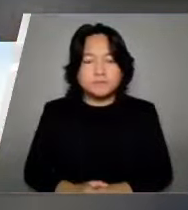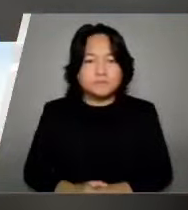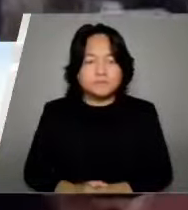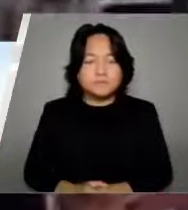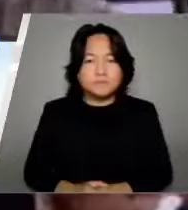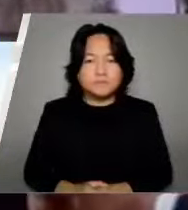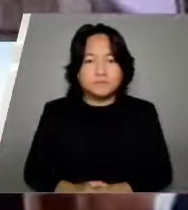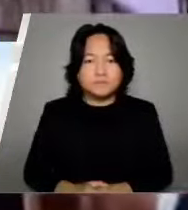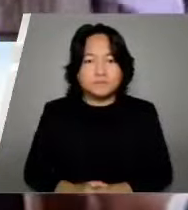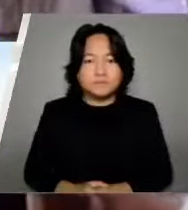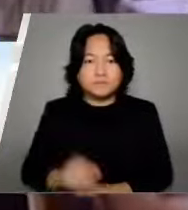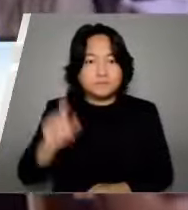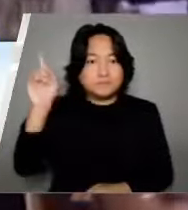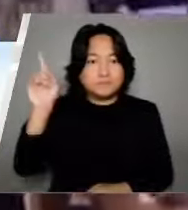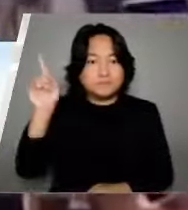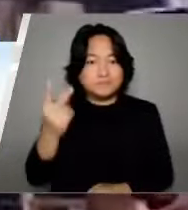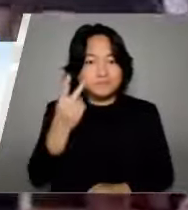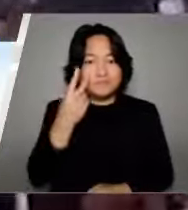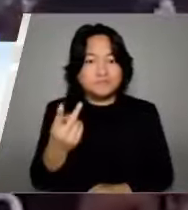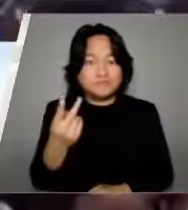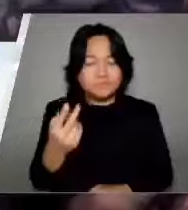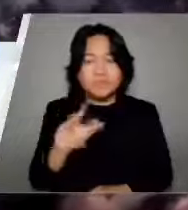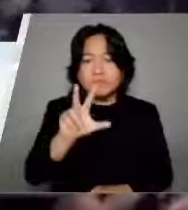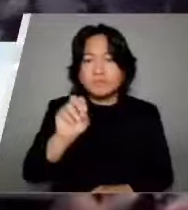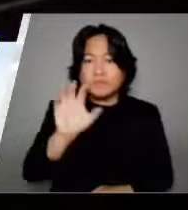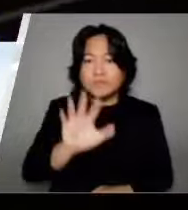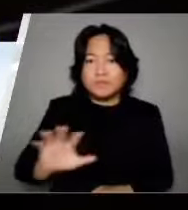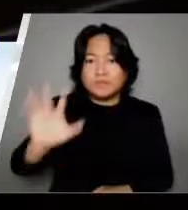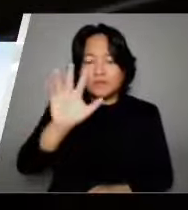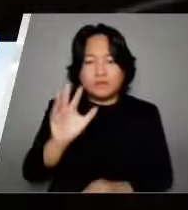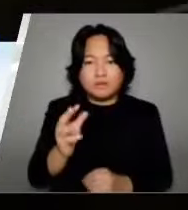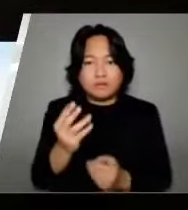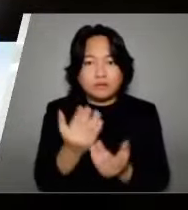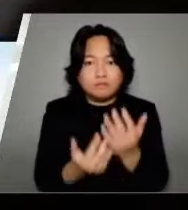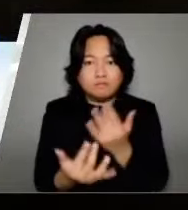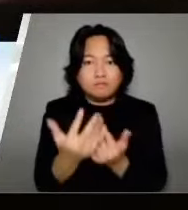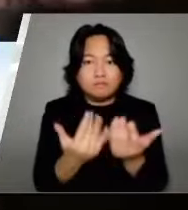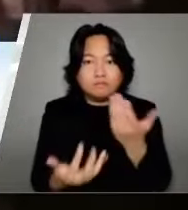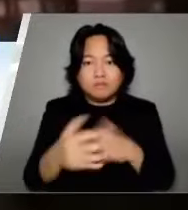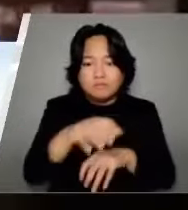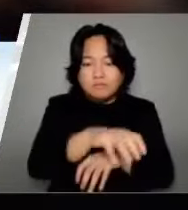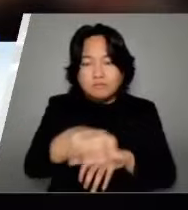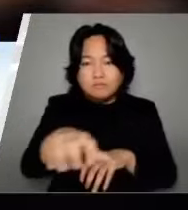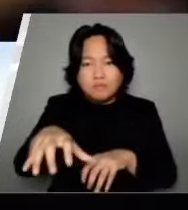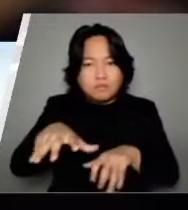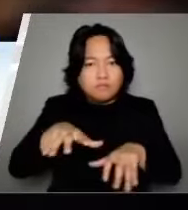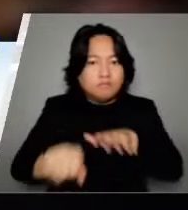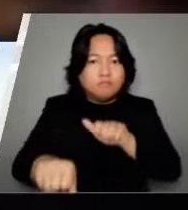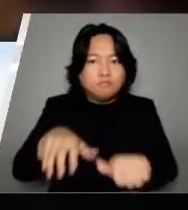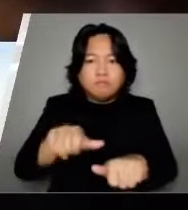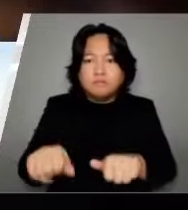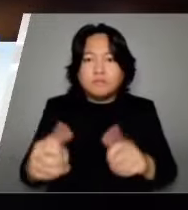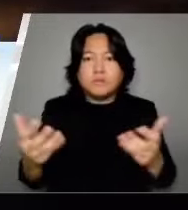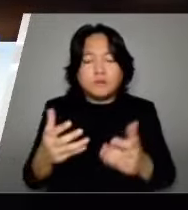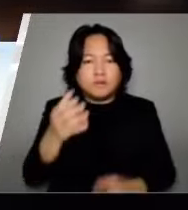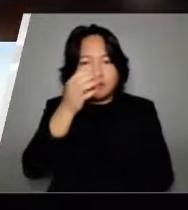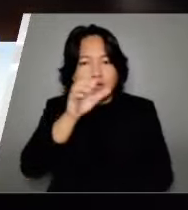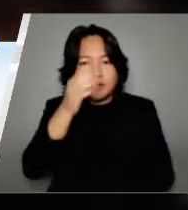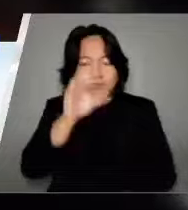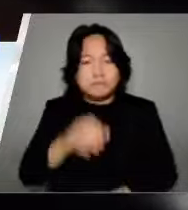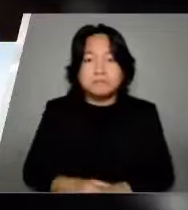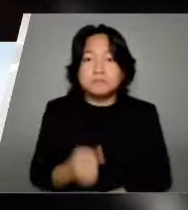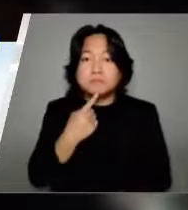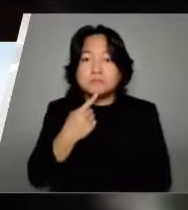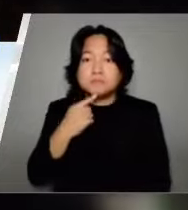Tinupok ng apoy ang mahigit 30 bahay sa Talisay City sa Cebu pasado alas 5 ng hapon kahapon. Ayon sa BFP, isang oras ang